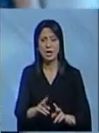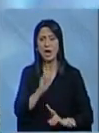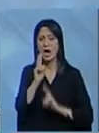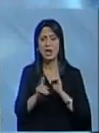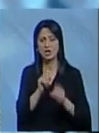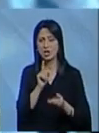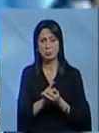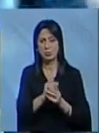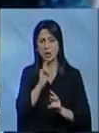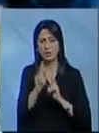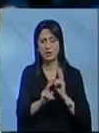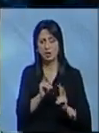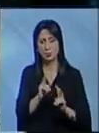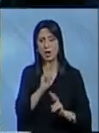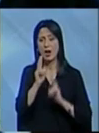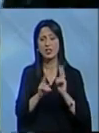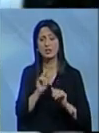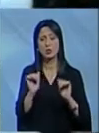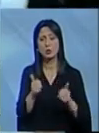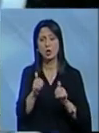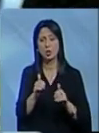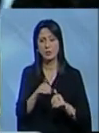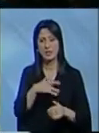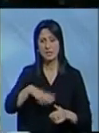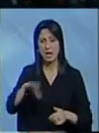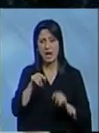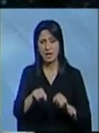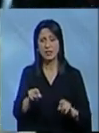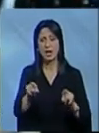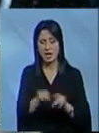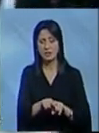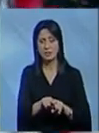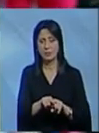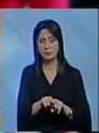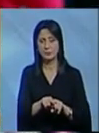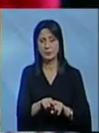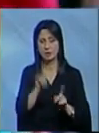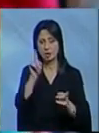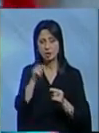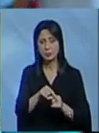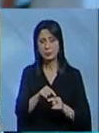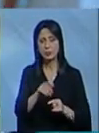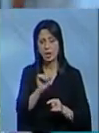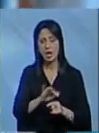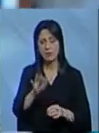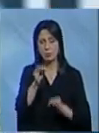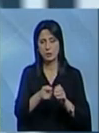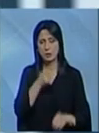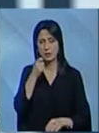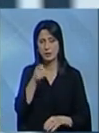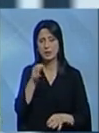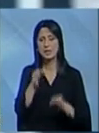გასაჩივრებით, აუცილებლად გავასაჩივრებთ, გავასაჩივრებთ როგორც საქართველოში, ასევე შესაბამისად მიმართავთ ევროპულ